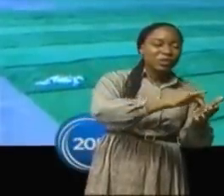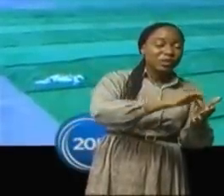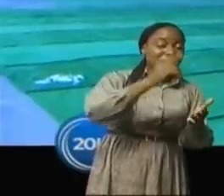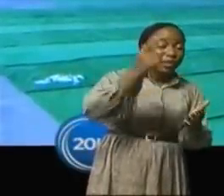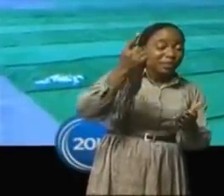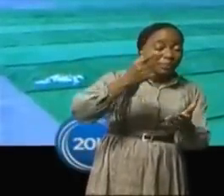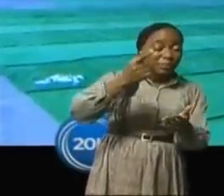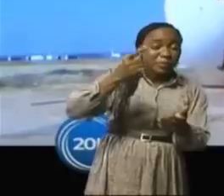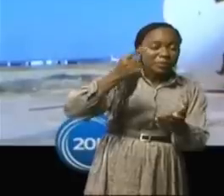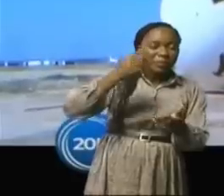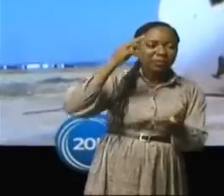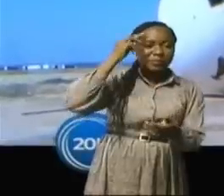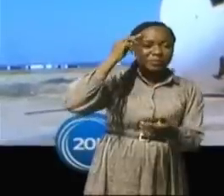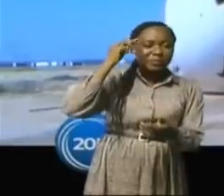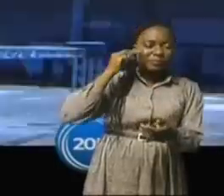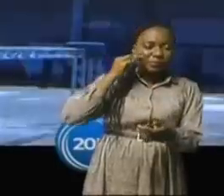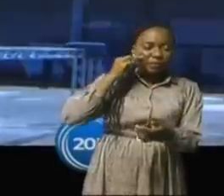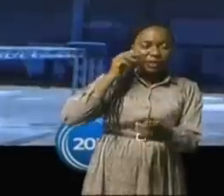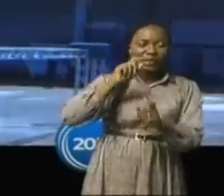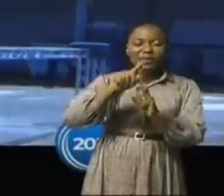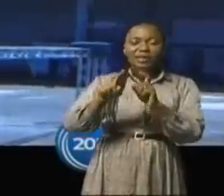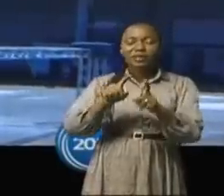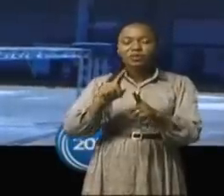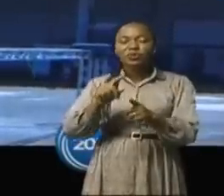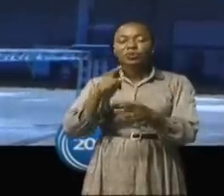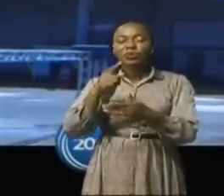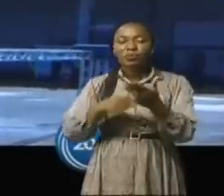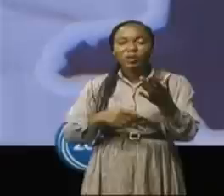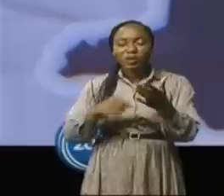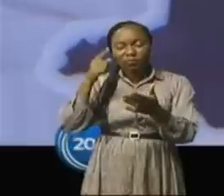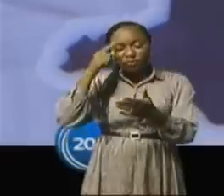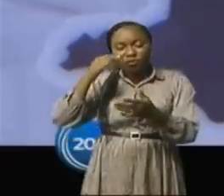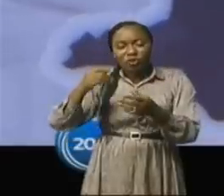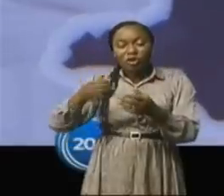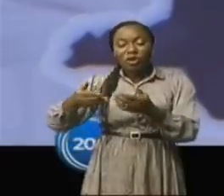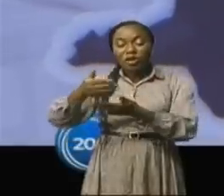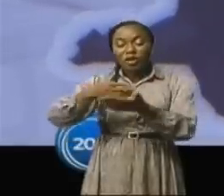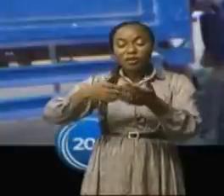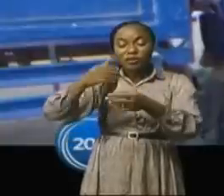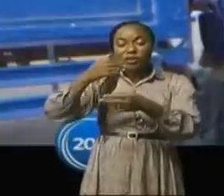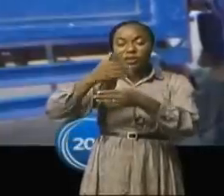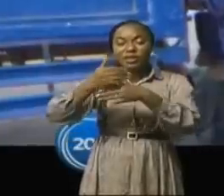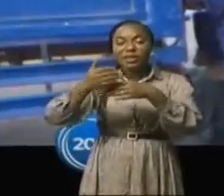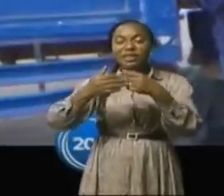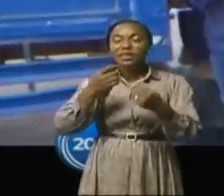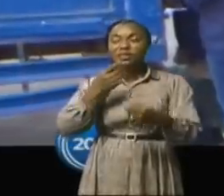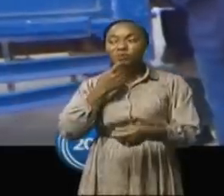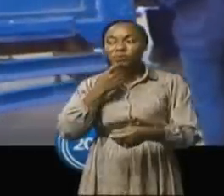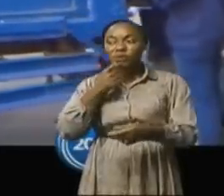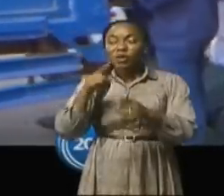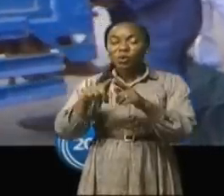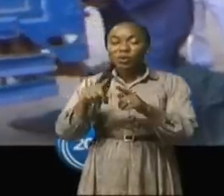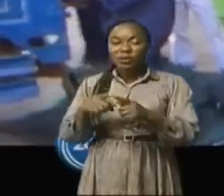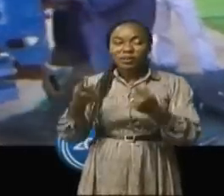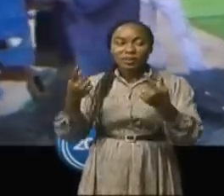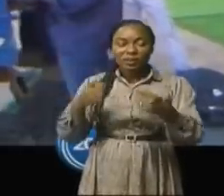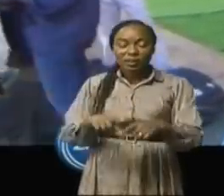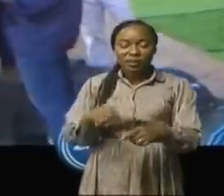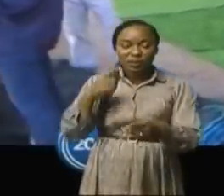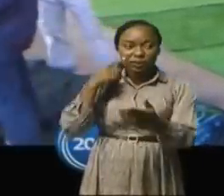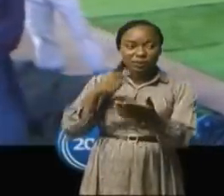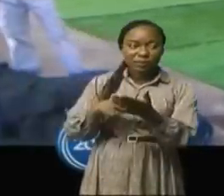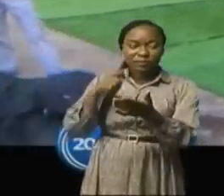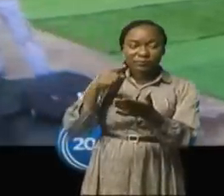Premier ministre congolais. Question de reconstituer l'histoire de sa fin tragique. Un moment de recueillement sera observé